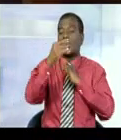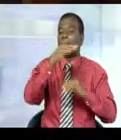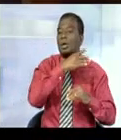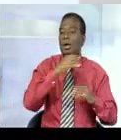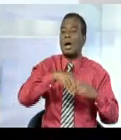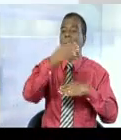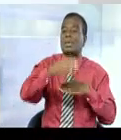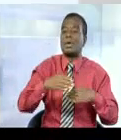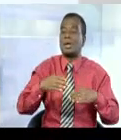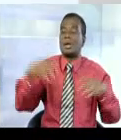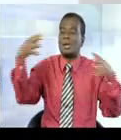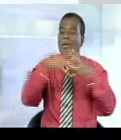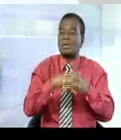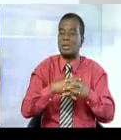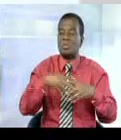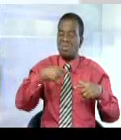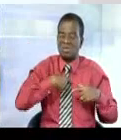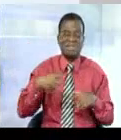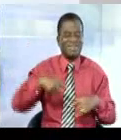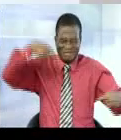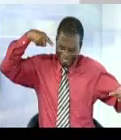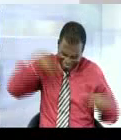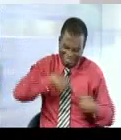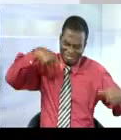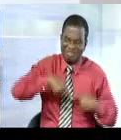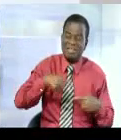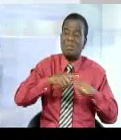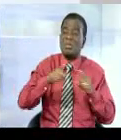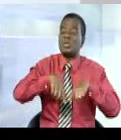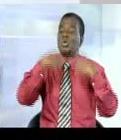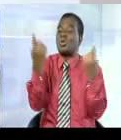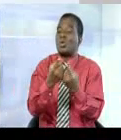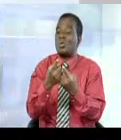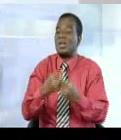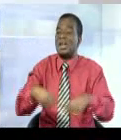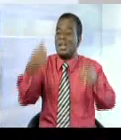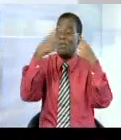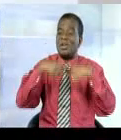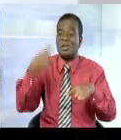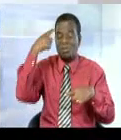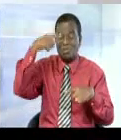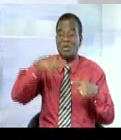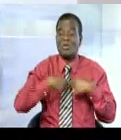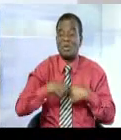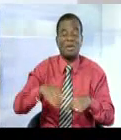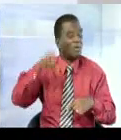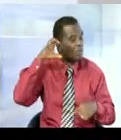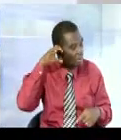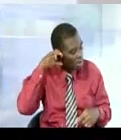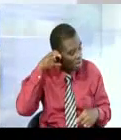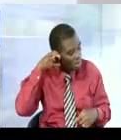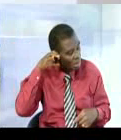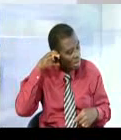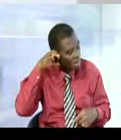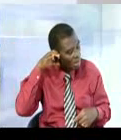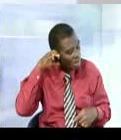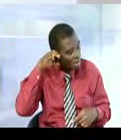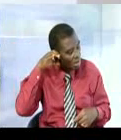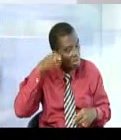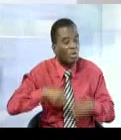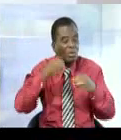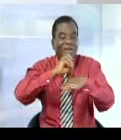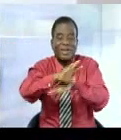le mariage, j'étais au bout de la dépression. Et la Fondation Mireille Onti pour les cœurs en détresse a eu ce temps pour m'écouter, me donner